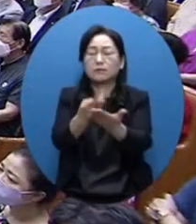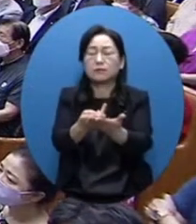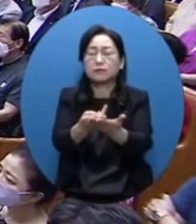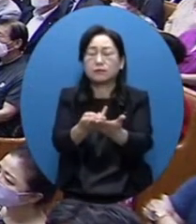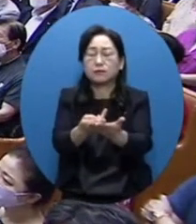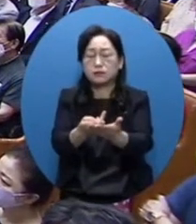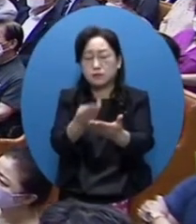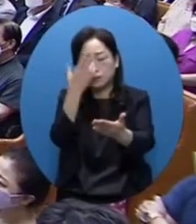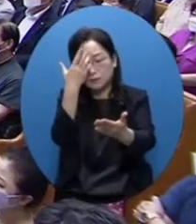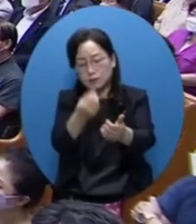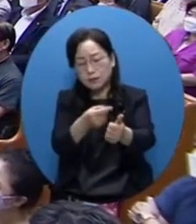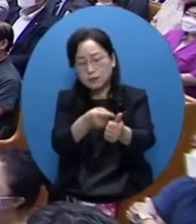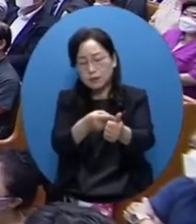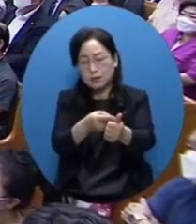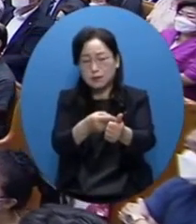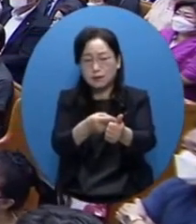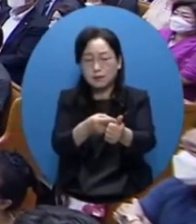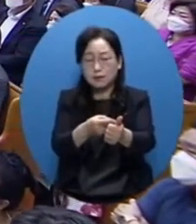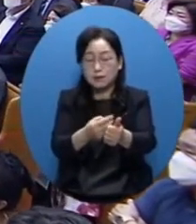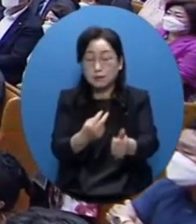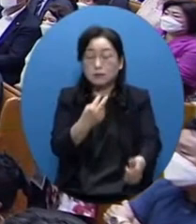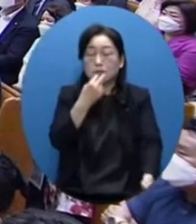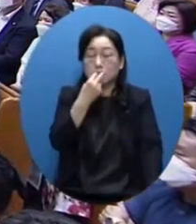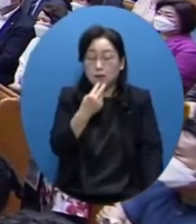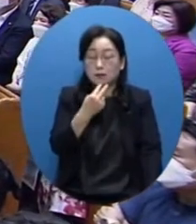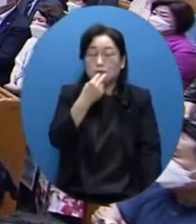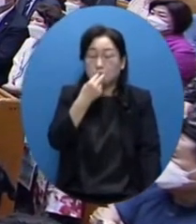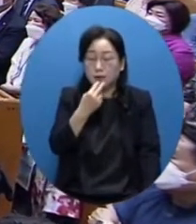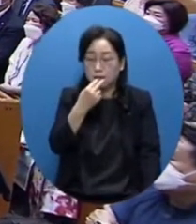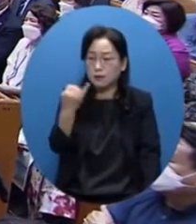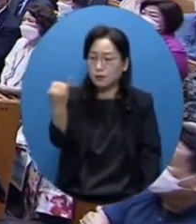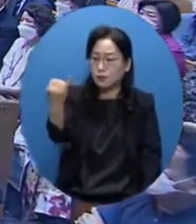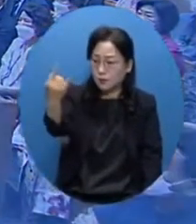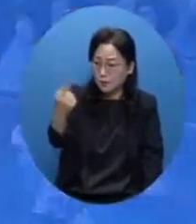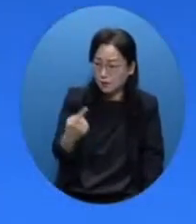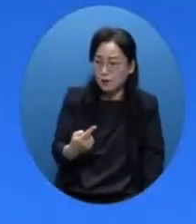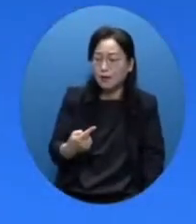20 교 싶어서 자랐다 하는데